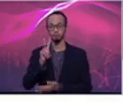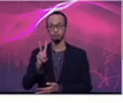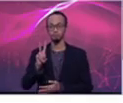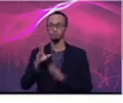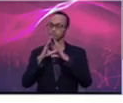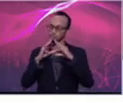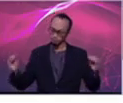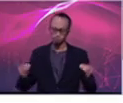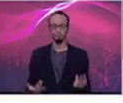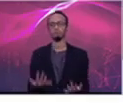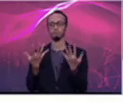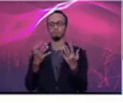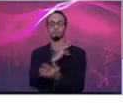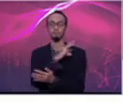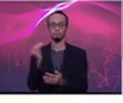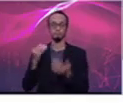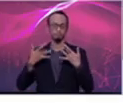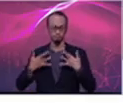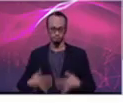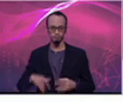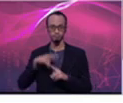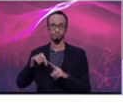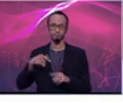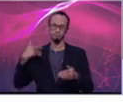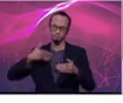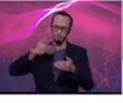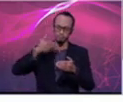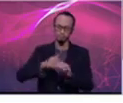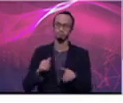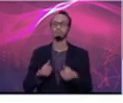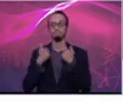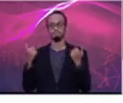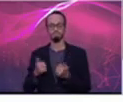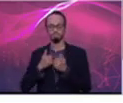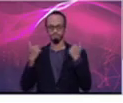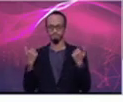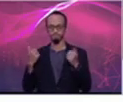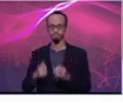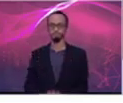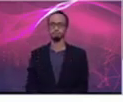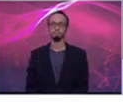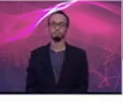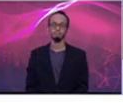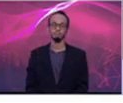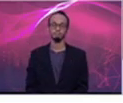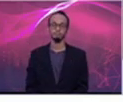kebakaran lebih memilukan insiden berlaku hanya tinggal beberapa hari sahaja lagi sebelum menyambut aidil